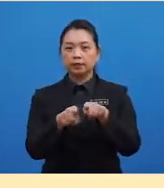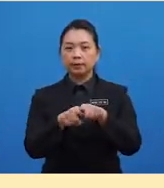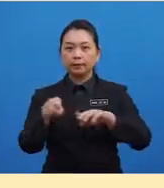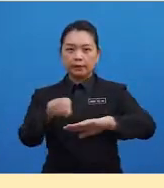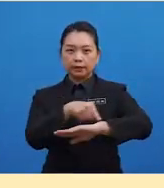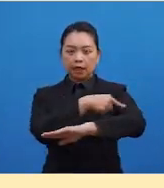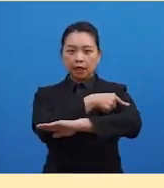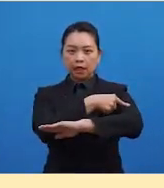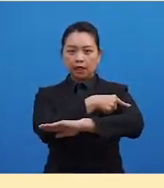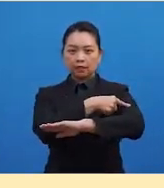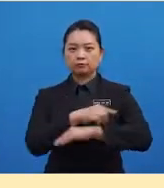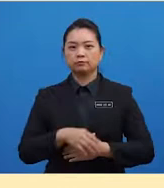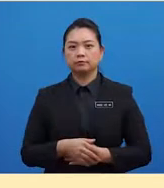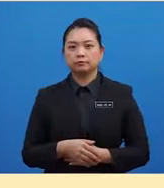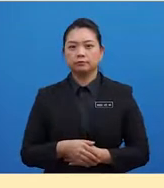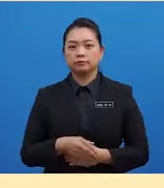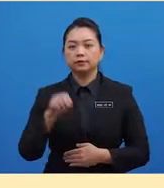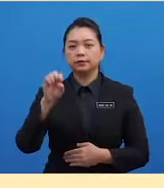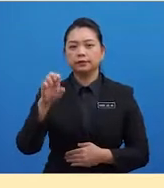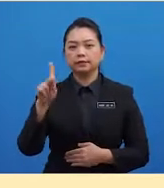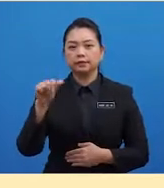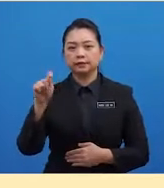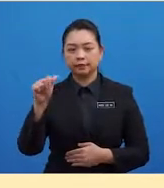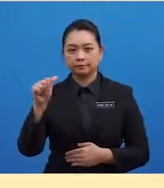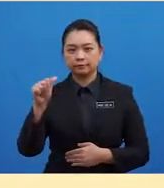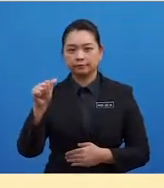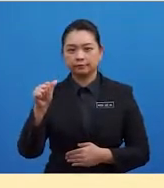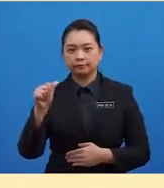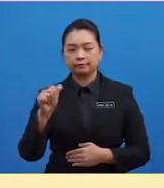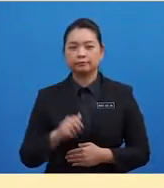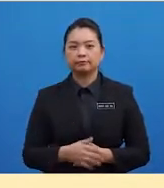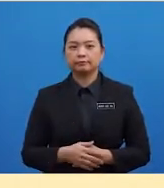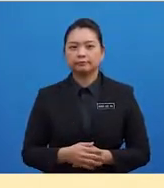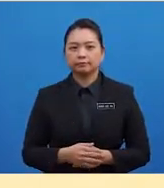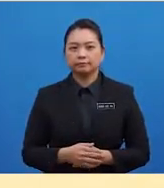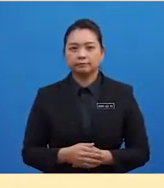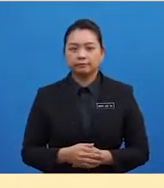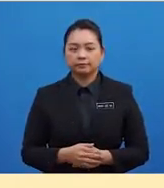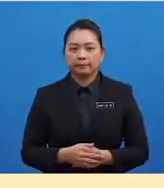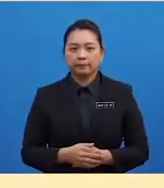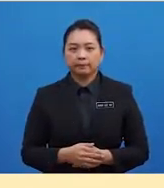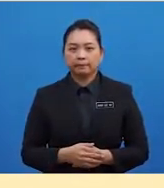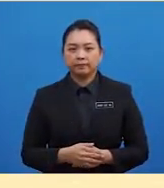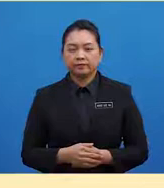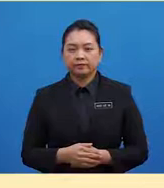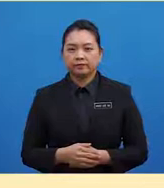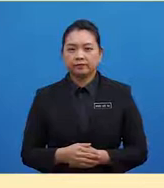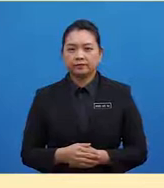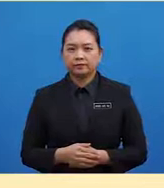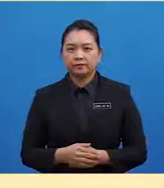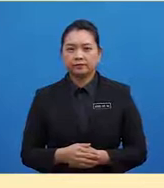panjang, jadi ia dikategorikan di bawah poligon sekata. Tahniah anak murid cikgu, dapat semua